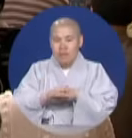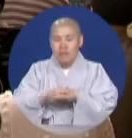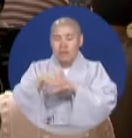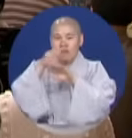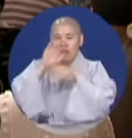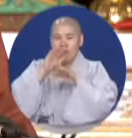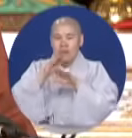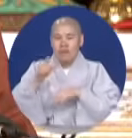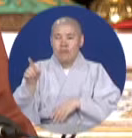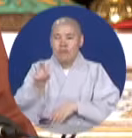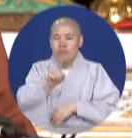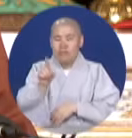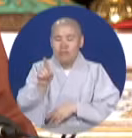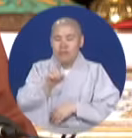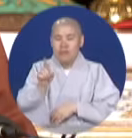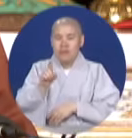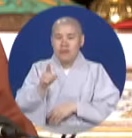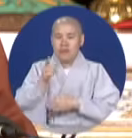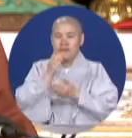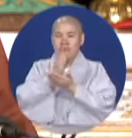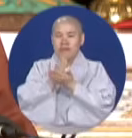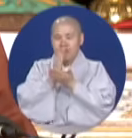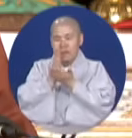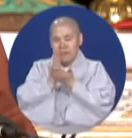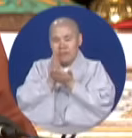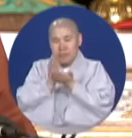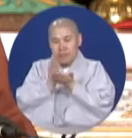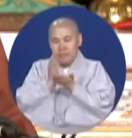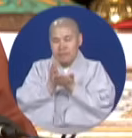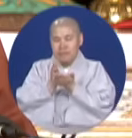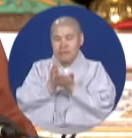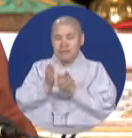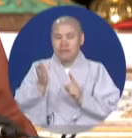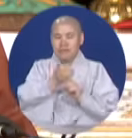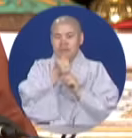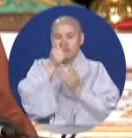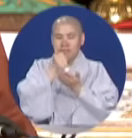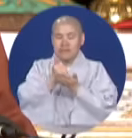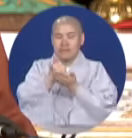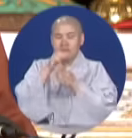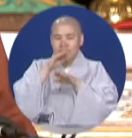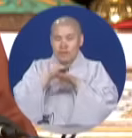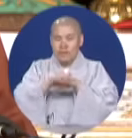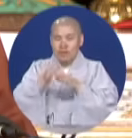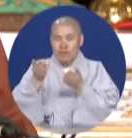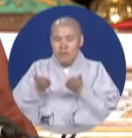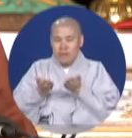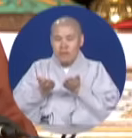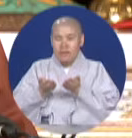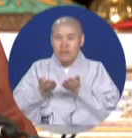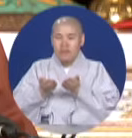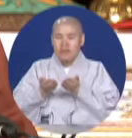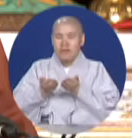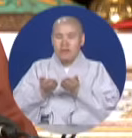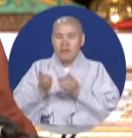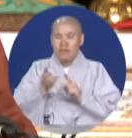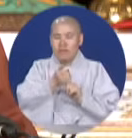뭔가, 그 여러 가지 부처님이 남겨주신